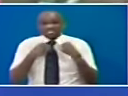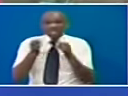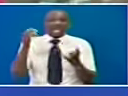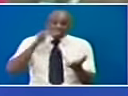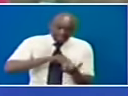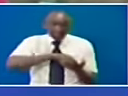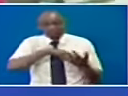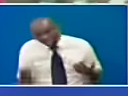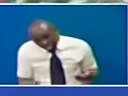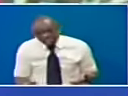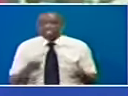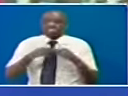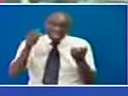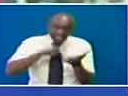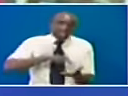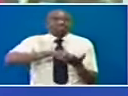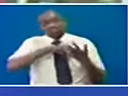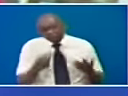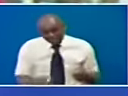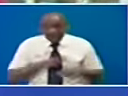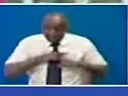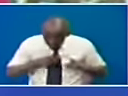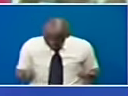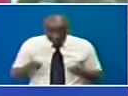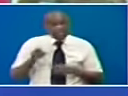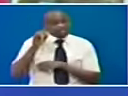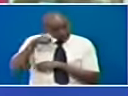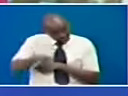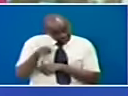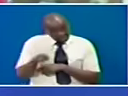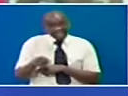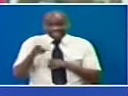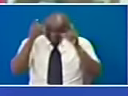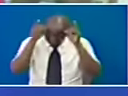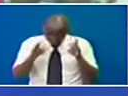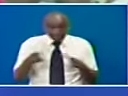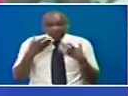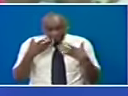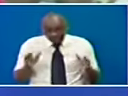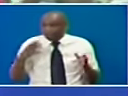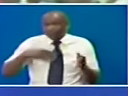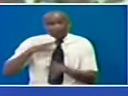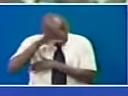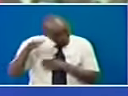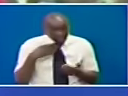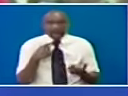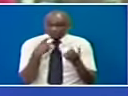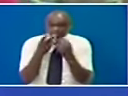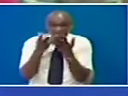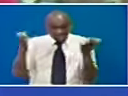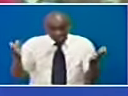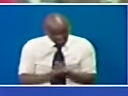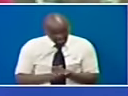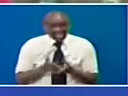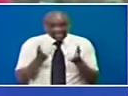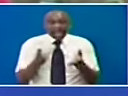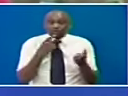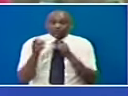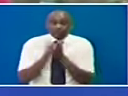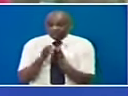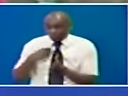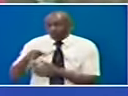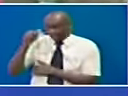hadi sasa suluhu haijapatikana. Lakini kuna kauli ambayo imetolewa leo ambayo ndio inazungumziwa kila mahali, hata kwenye mitandao ya kijamii. Na sasa tunaungana pia